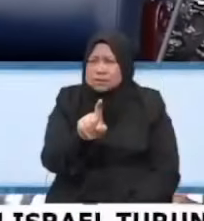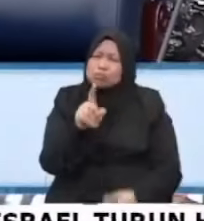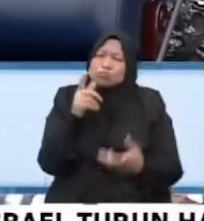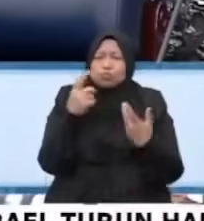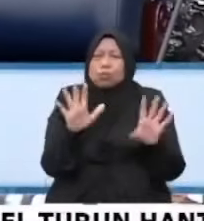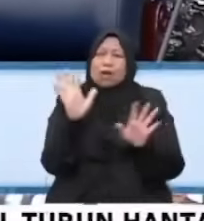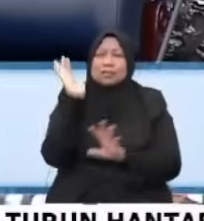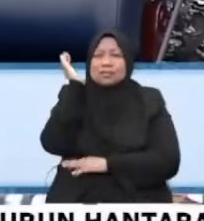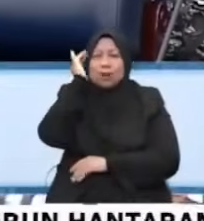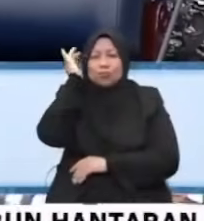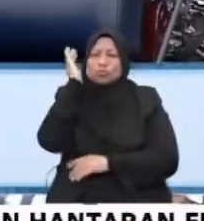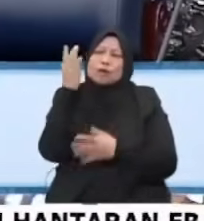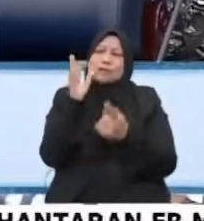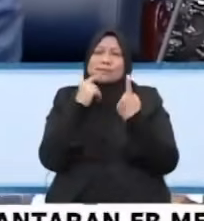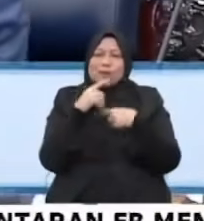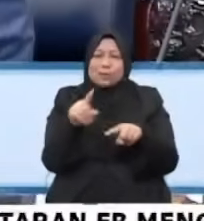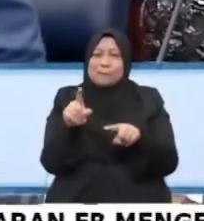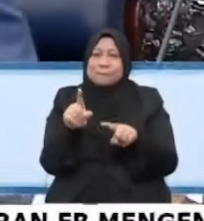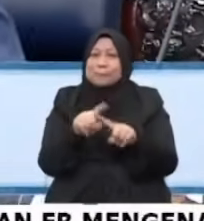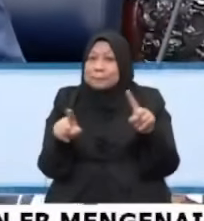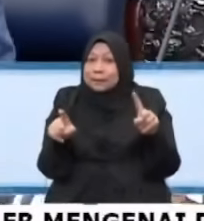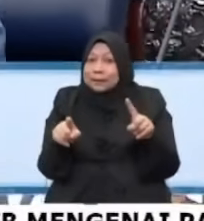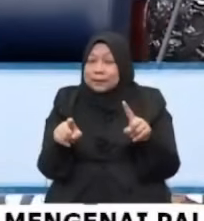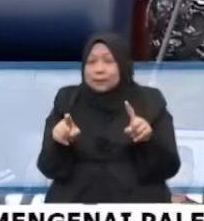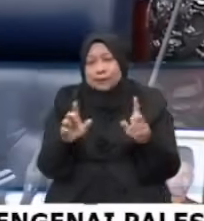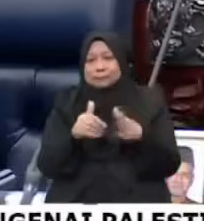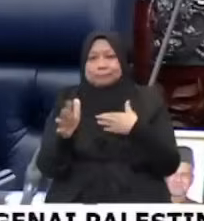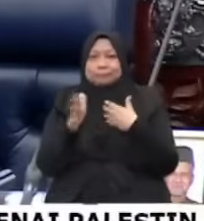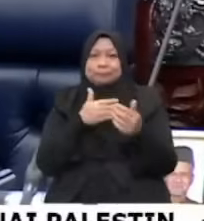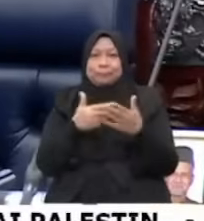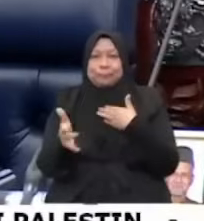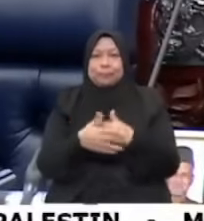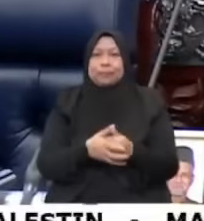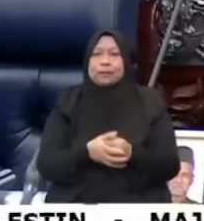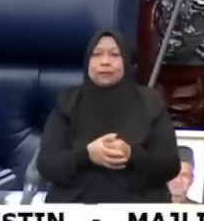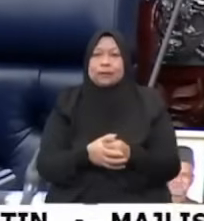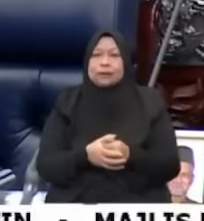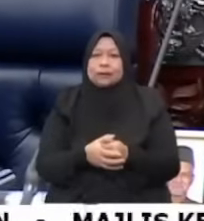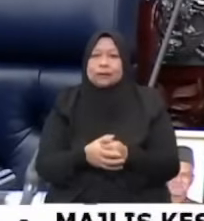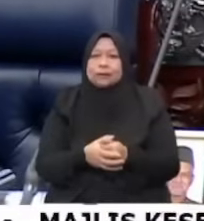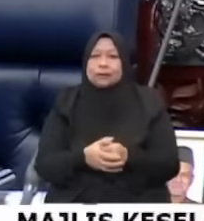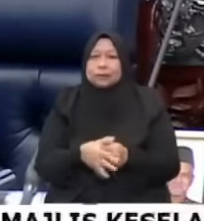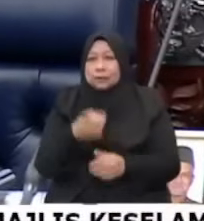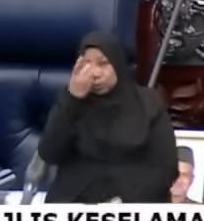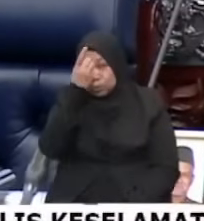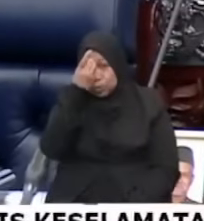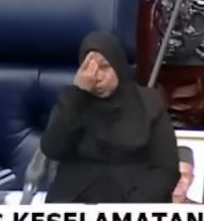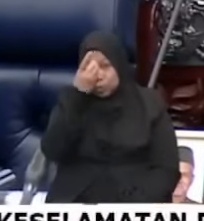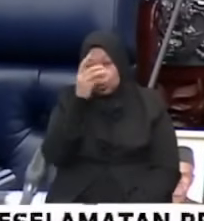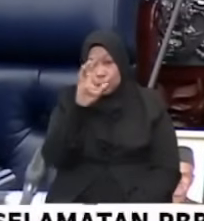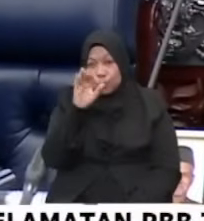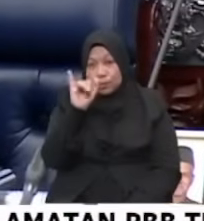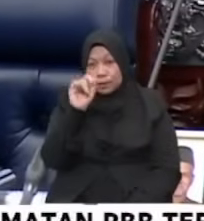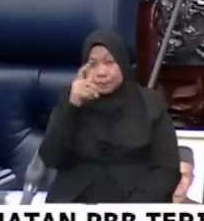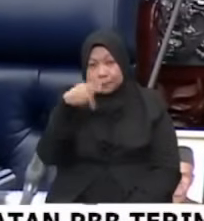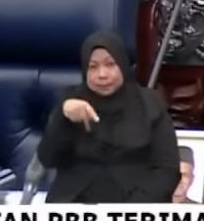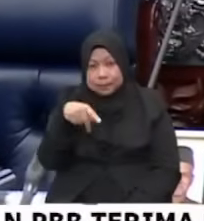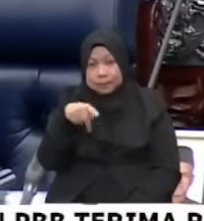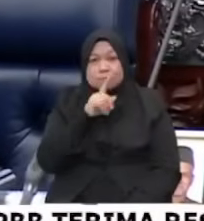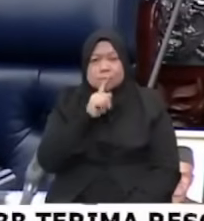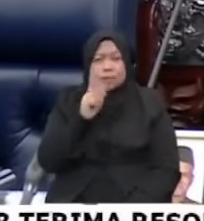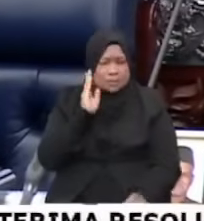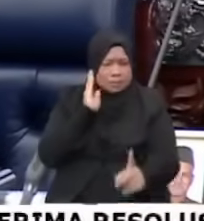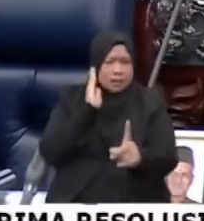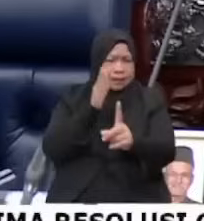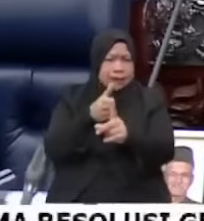dah tahu dah dijawab namunikan apa Dat dia walaupun